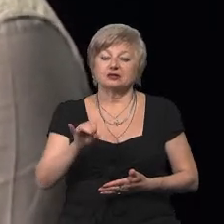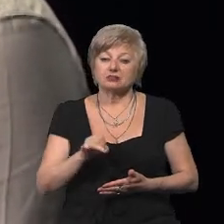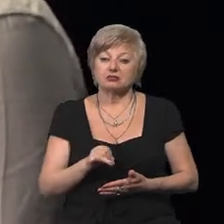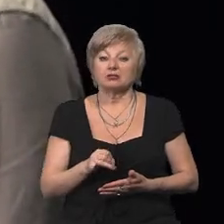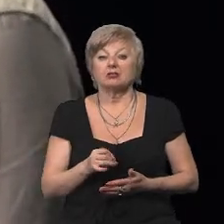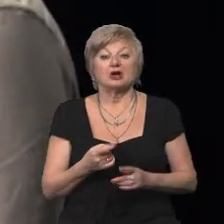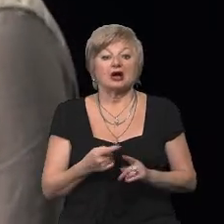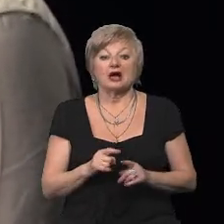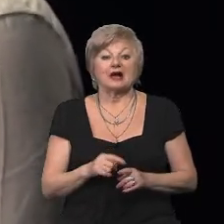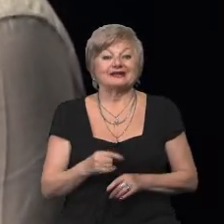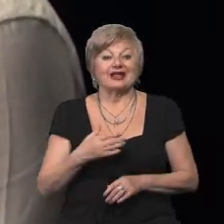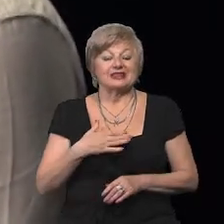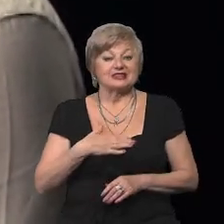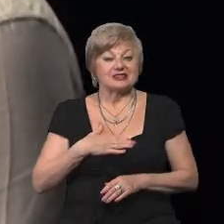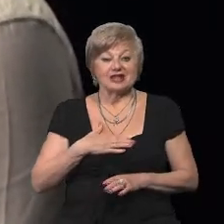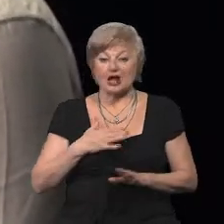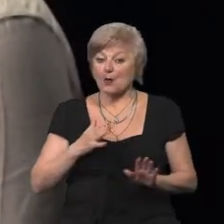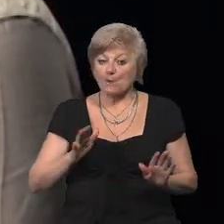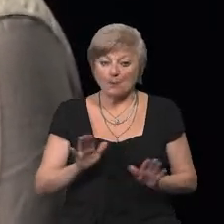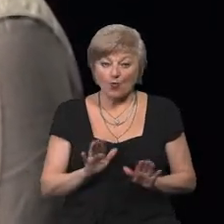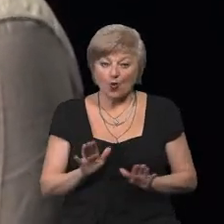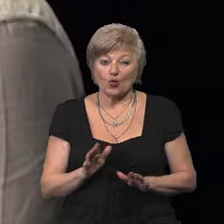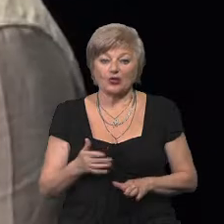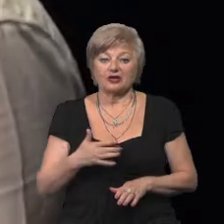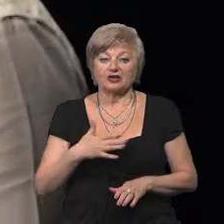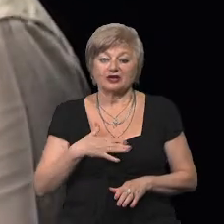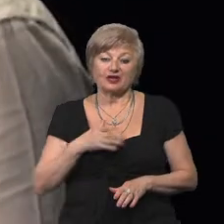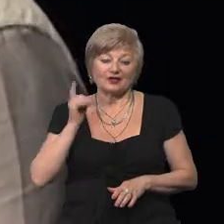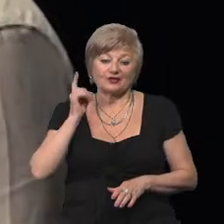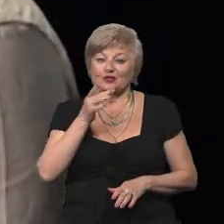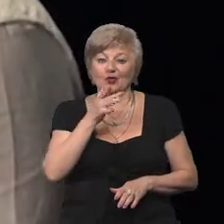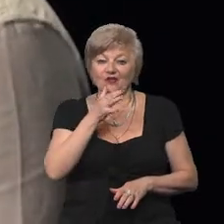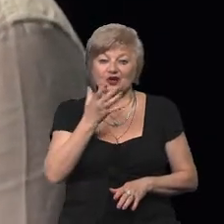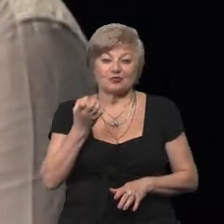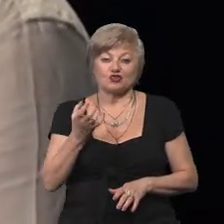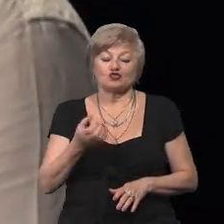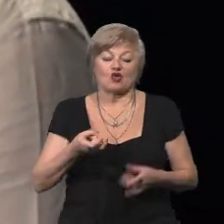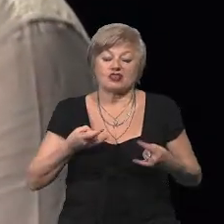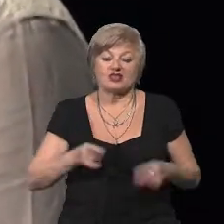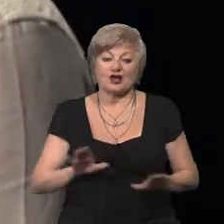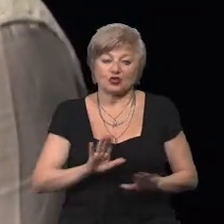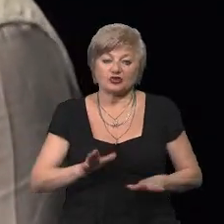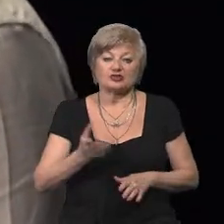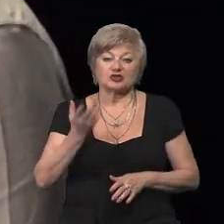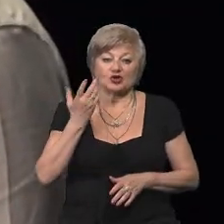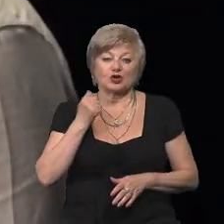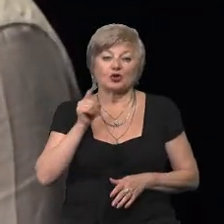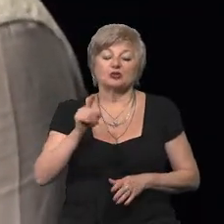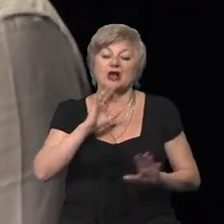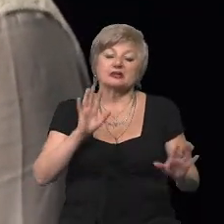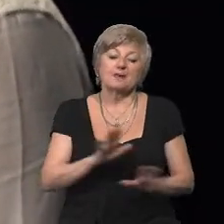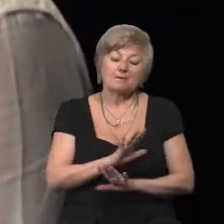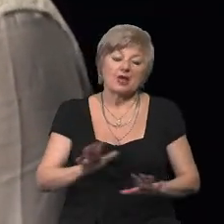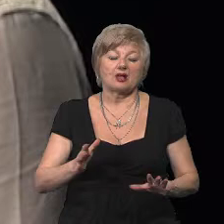никак, это не мой Высоцкий, потому что я еще не родился, когда, во времена, когда он пел, выступал